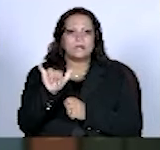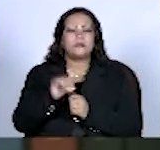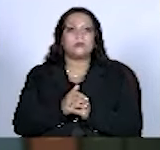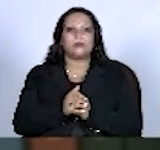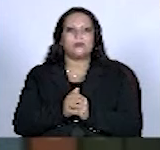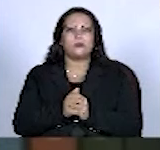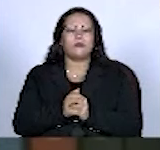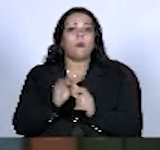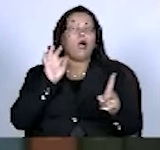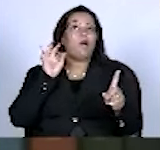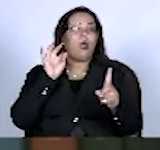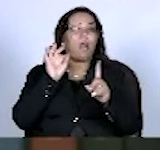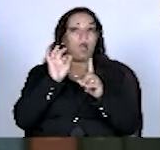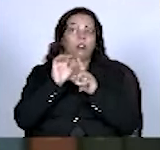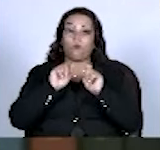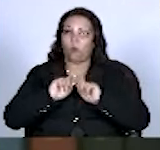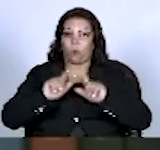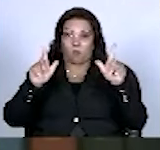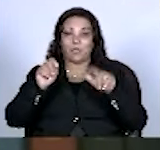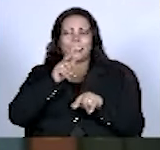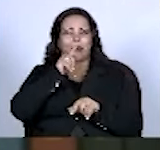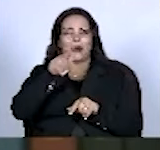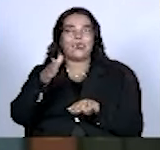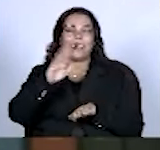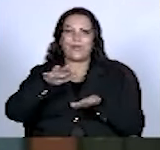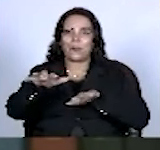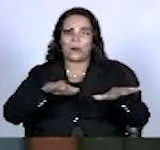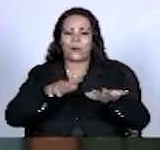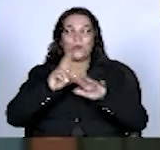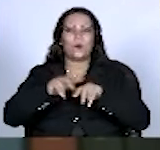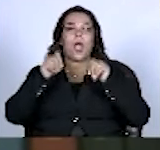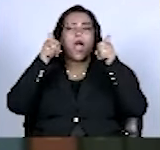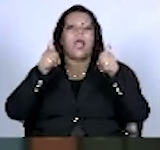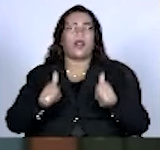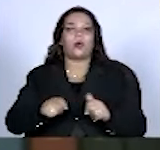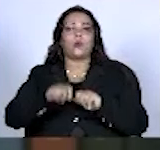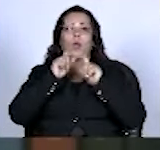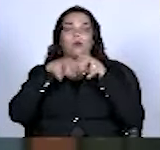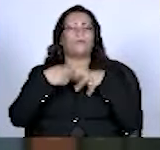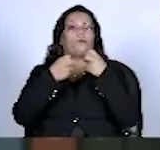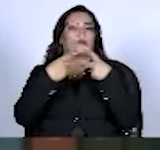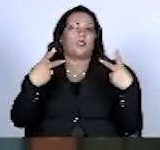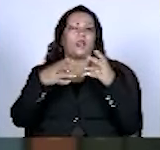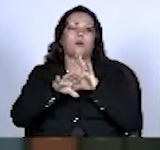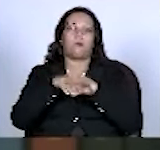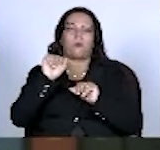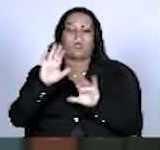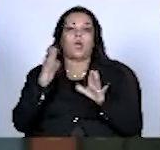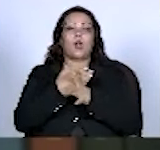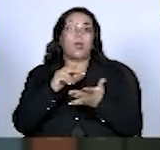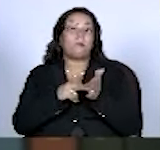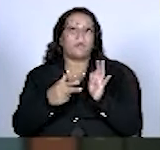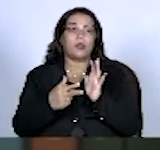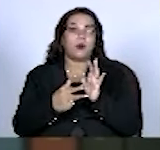بالستي الهدف المعلن اللي ذكرته ايران واعلنت انها انهت عمليتها ان هي كانت